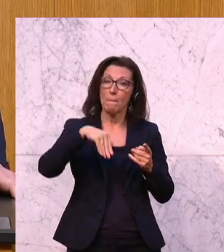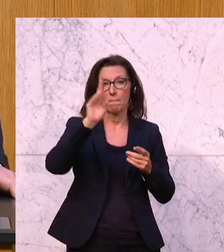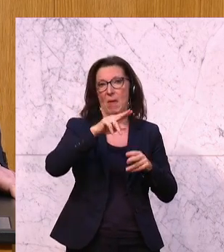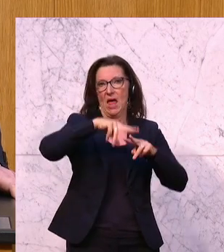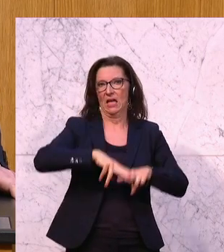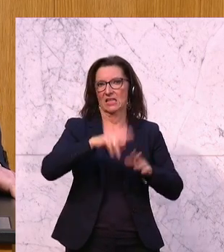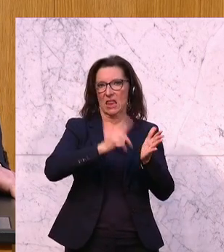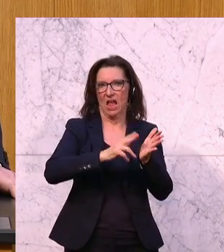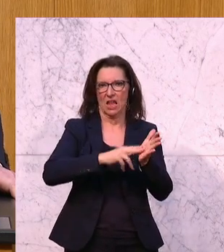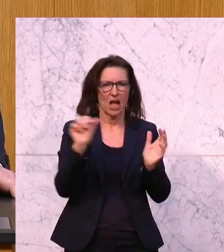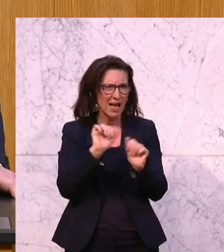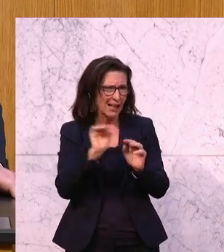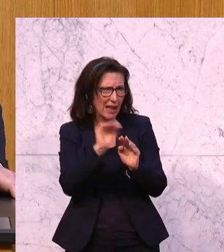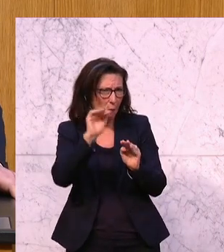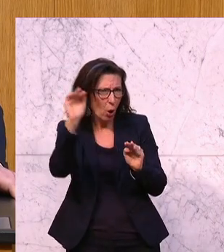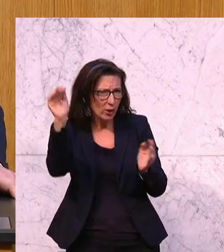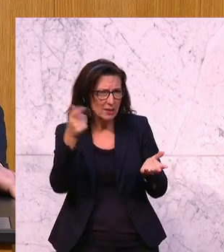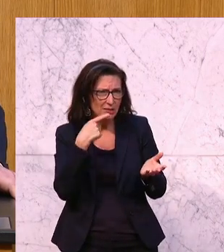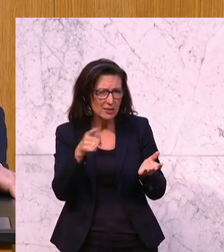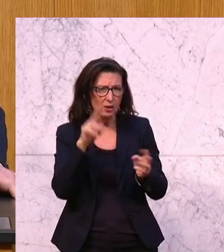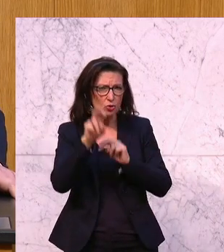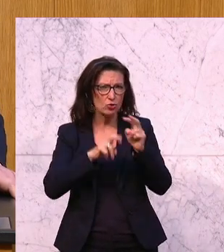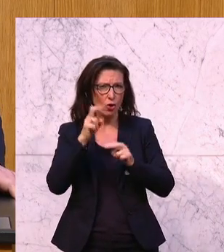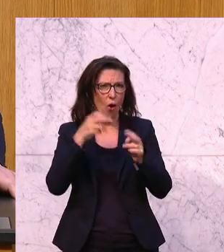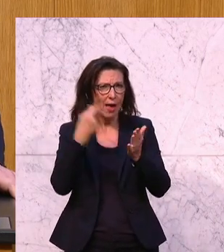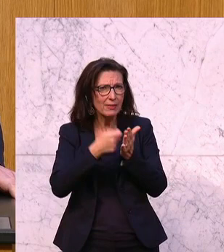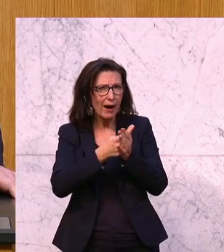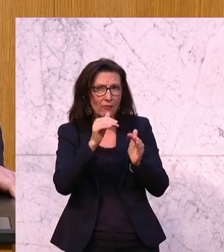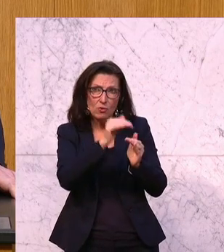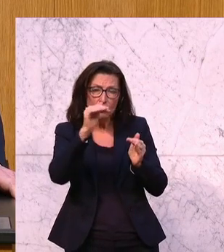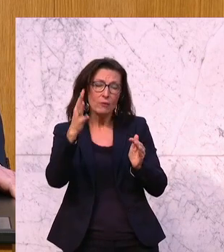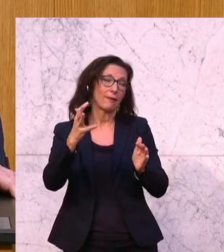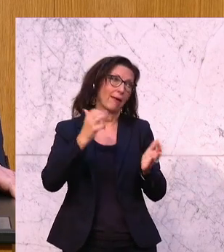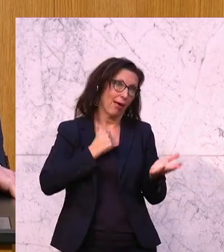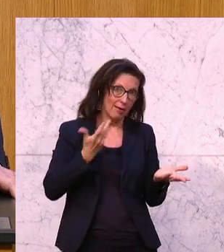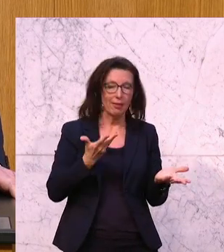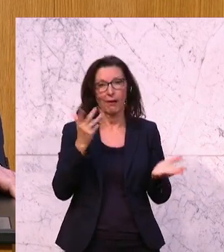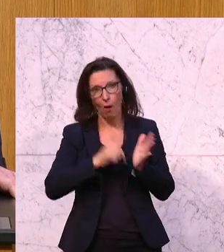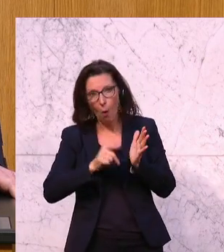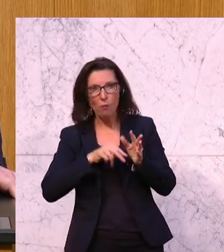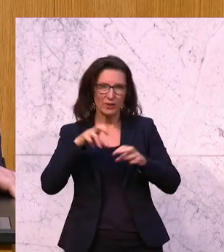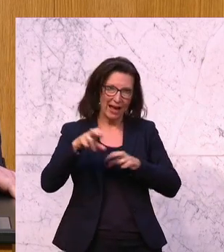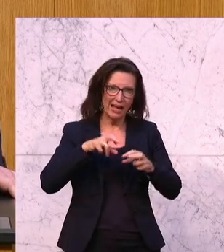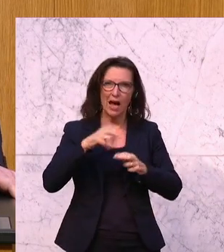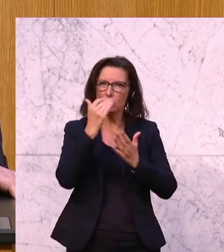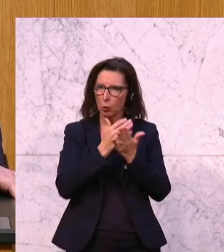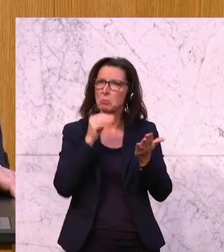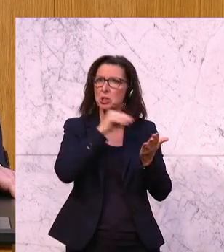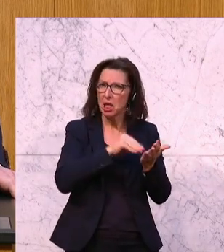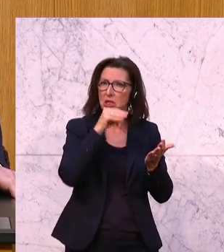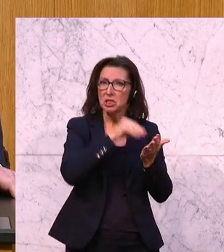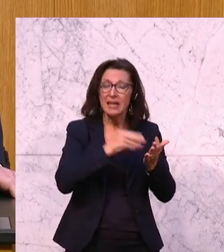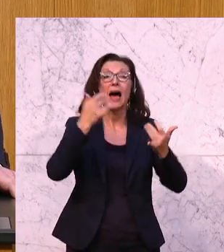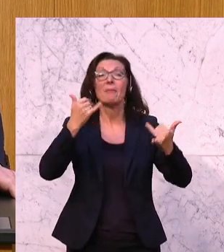kalte Progression wurde angesprochen. Wir haben die Steuertarifstufen dementsprechend endlich, es war in vielen Regierungsprogrammen auch niedergeschrieben und wir haben es endlich auch